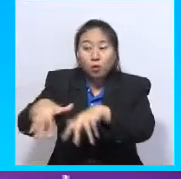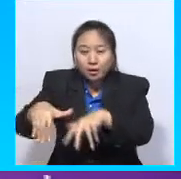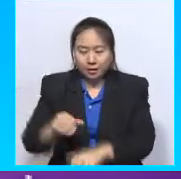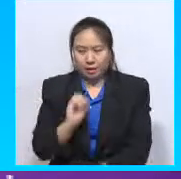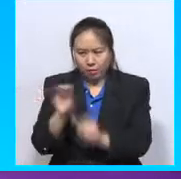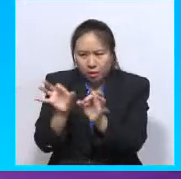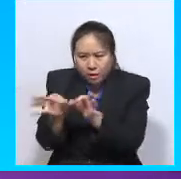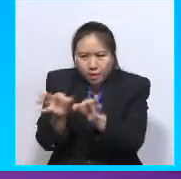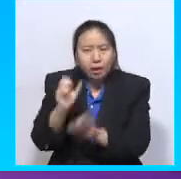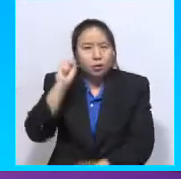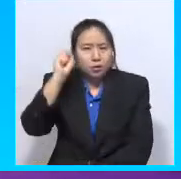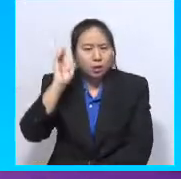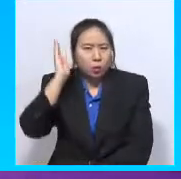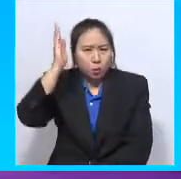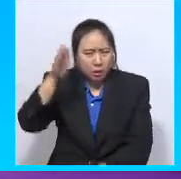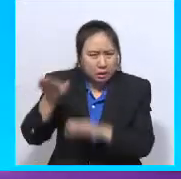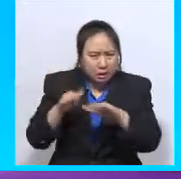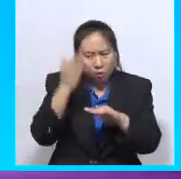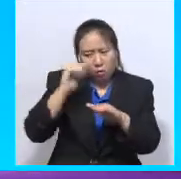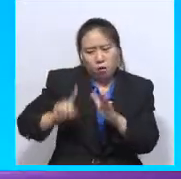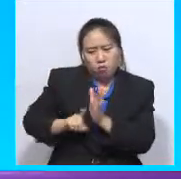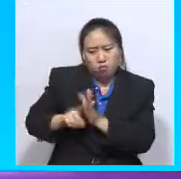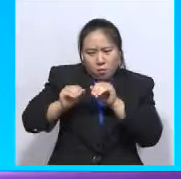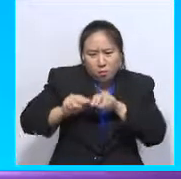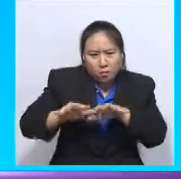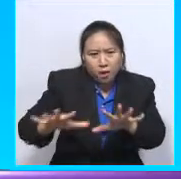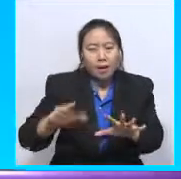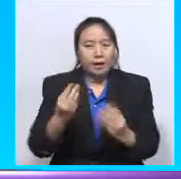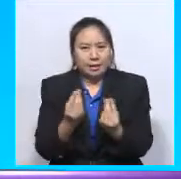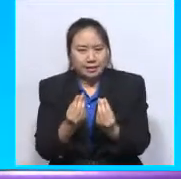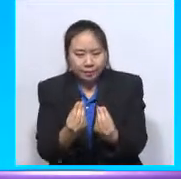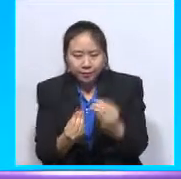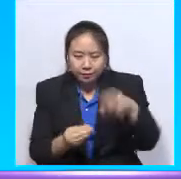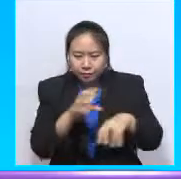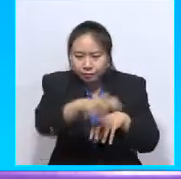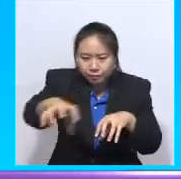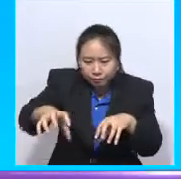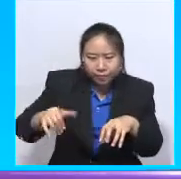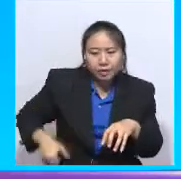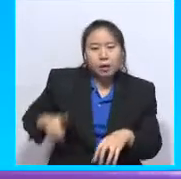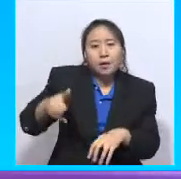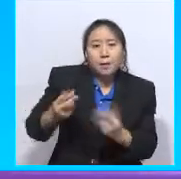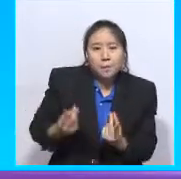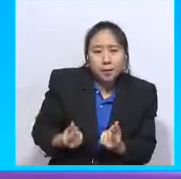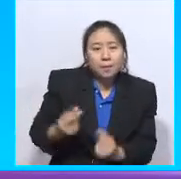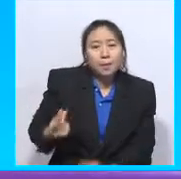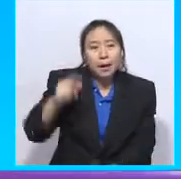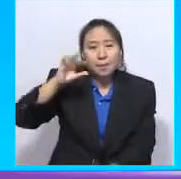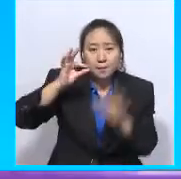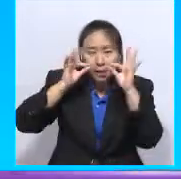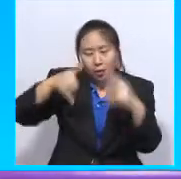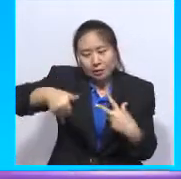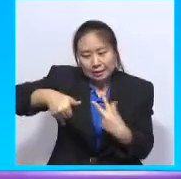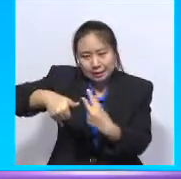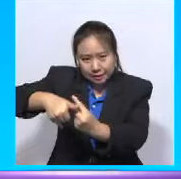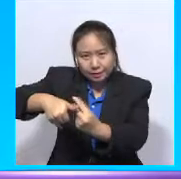รียมรับมือกับสถานการณ์การระบาดของโรคพิษสุนัขบ้าให้มีการเร่งออกหน่วยนะครับเพื่อจะฉีดวัคซีนให้กับทั้งสุนัขและแมวอีกทั้